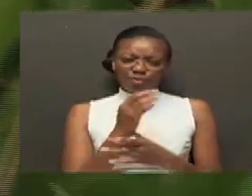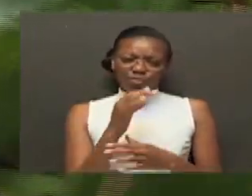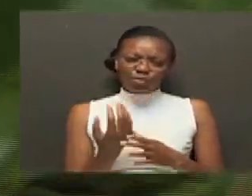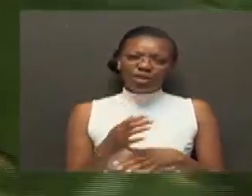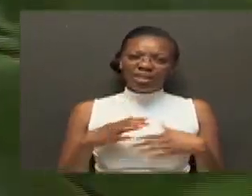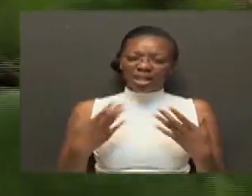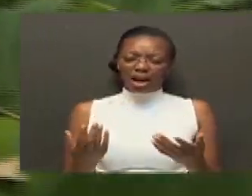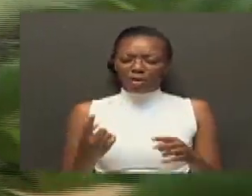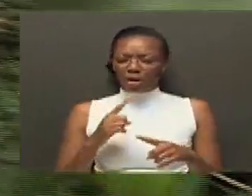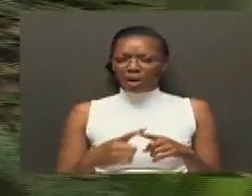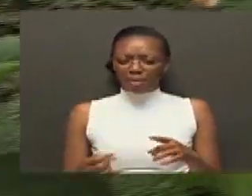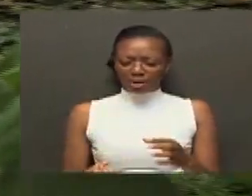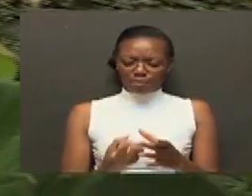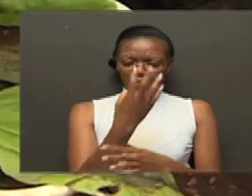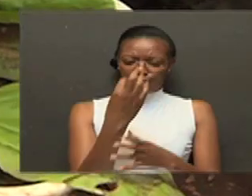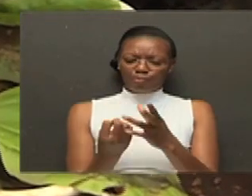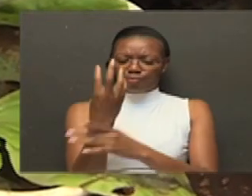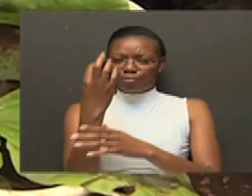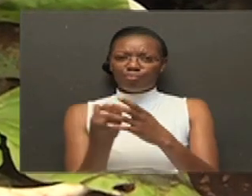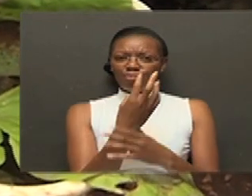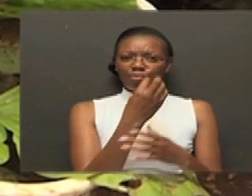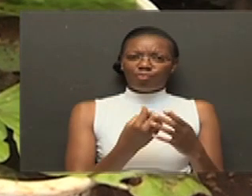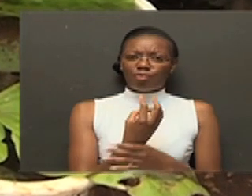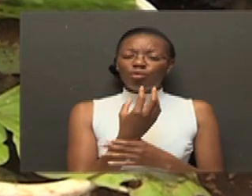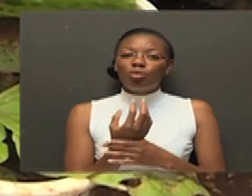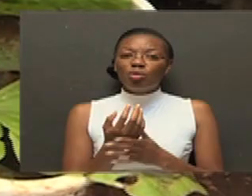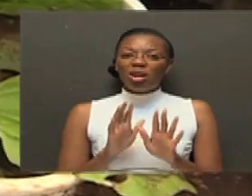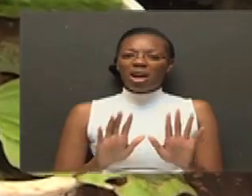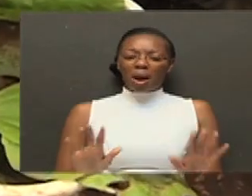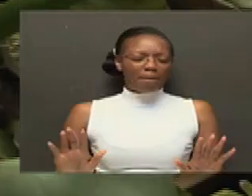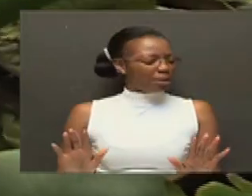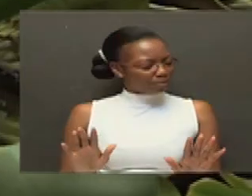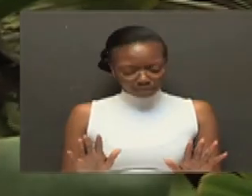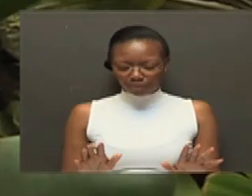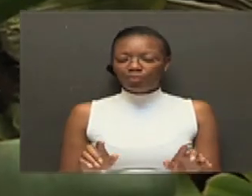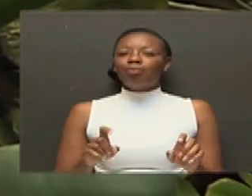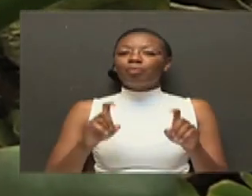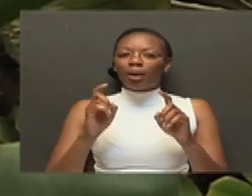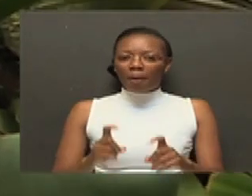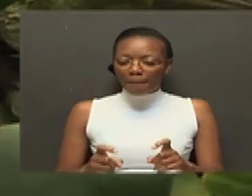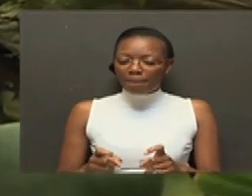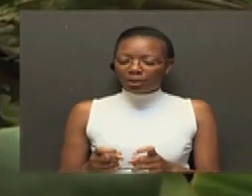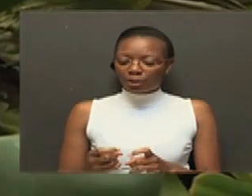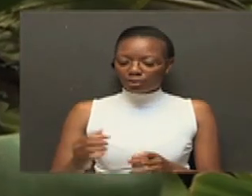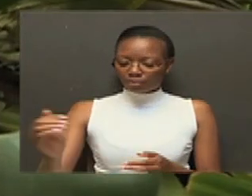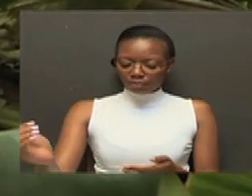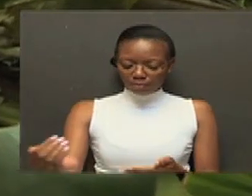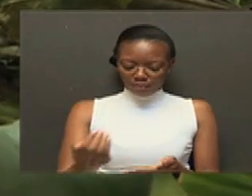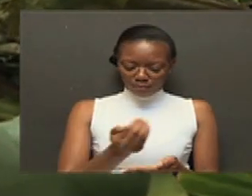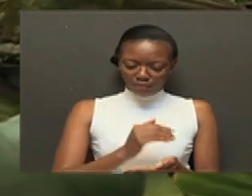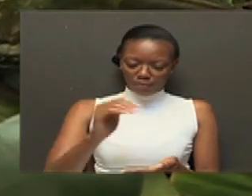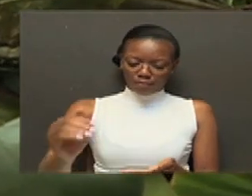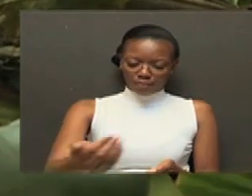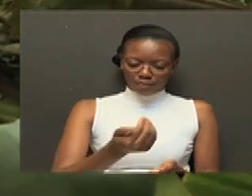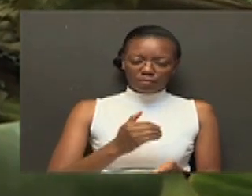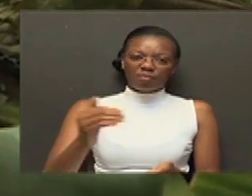hii haiwi miti tu. Baada ya kutolewa mwituni ama mashambani mwa watu, lazima ipandwe kwa